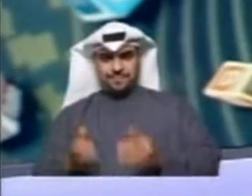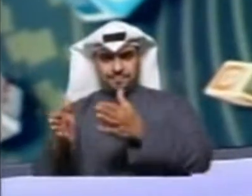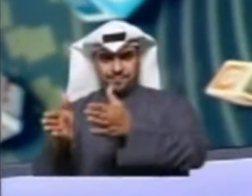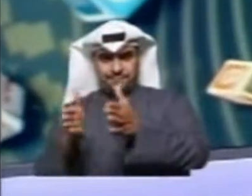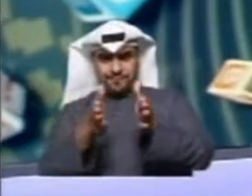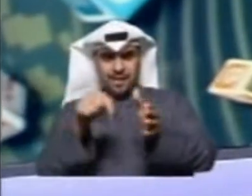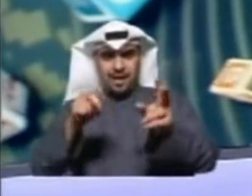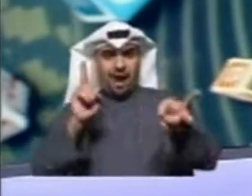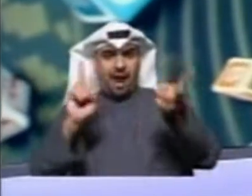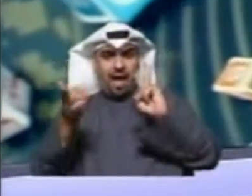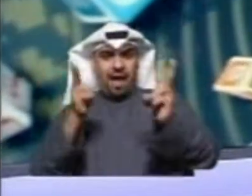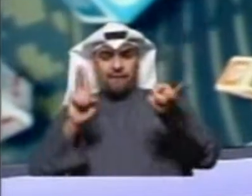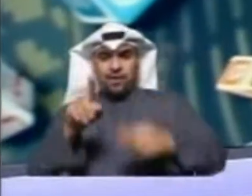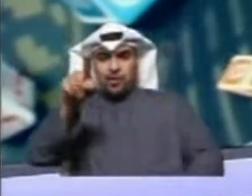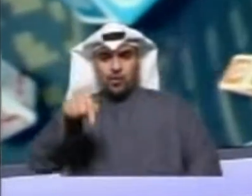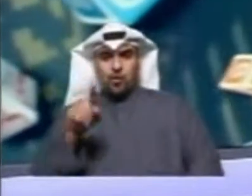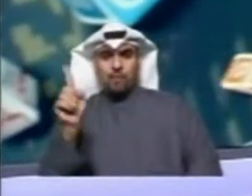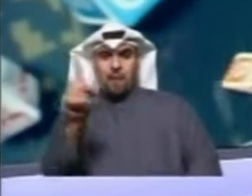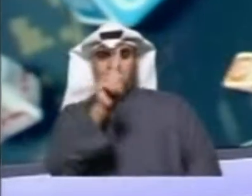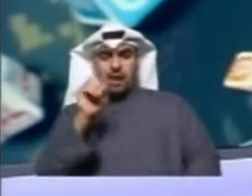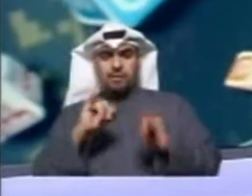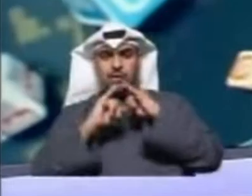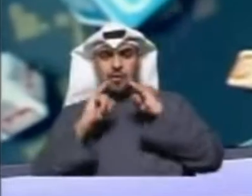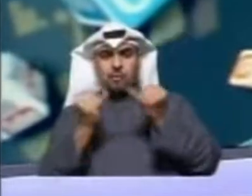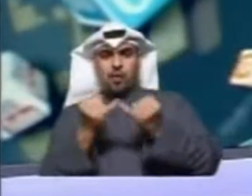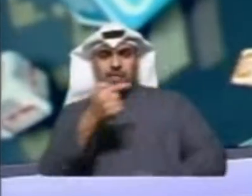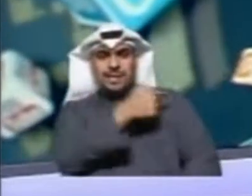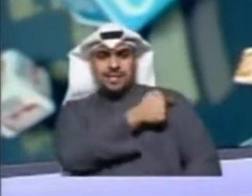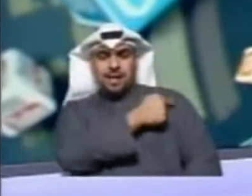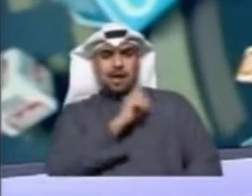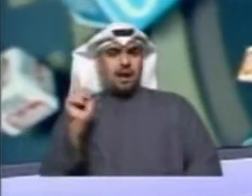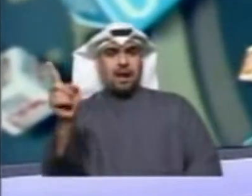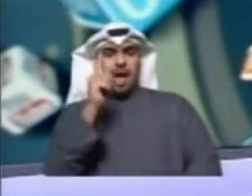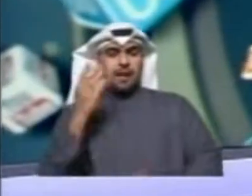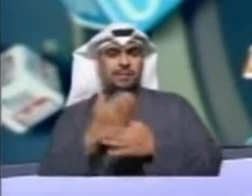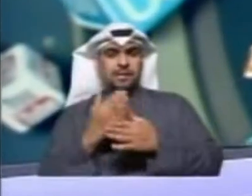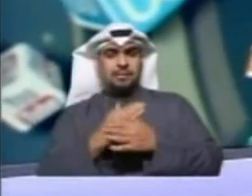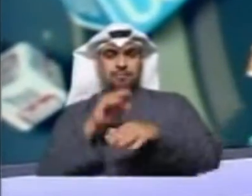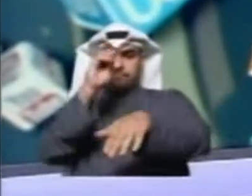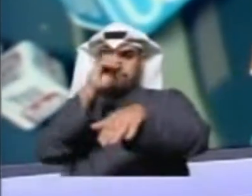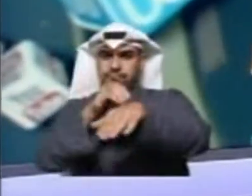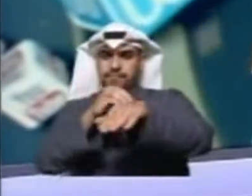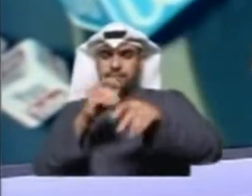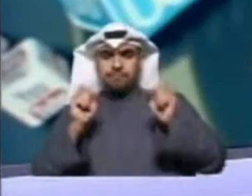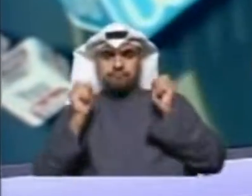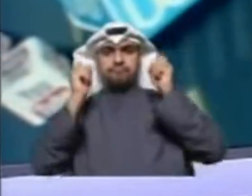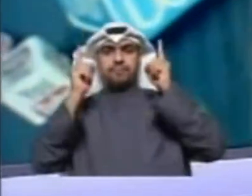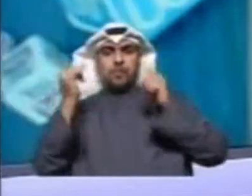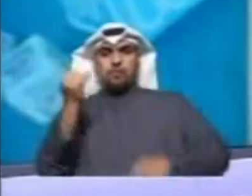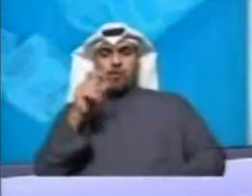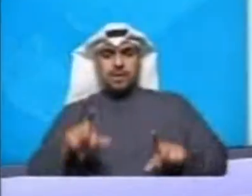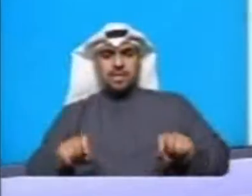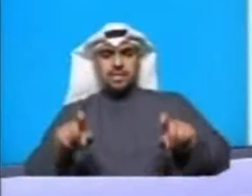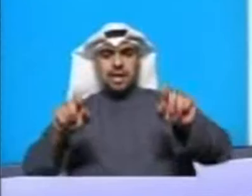تزامنا مع الاحتفال باليوم العالمي لمنظمة الصحة العالمية للتوعية بمرض السرطان، حملة توعوية تدشن للمرة الرابعة